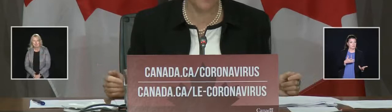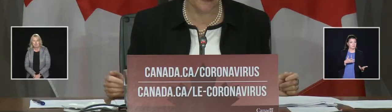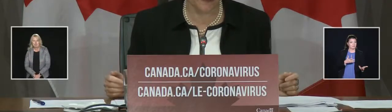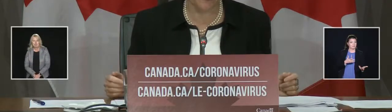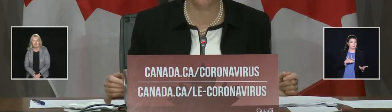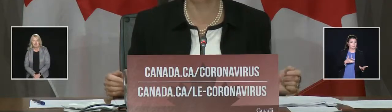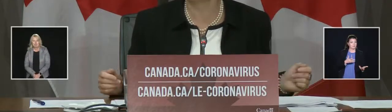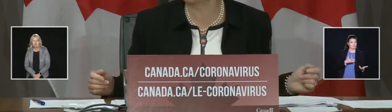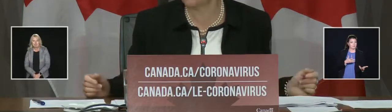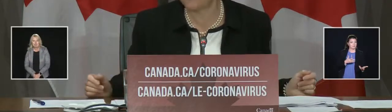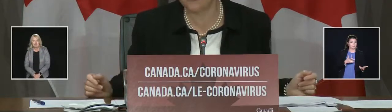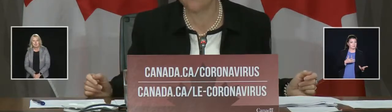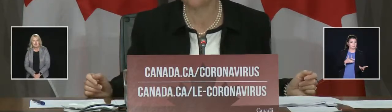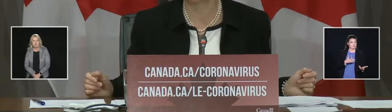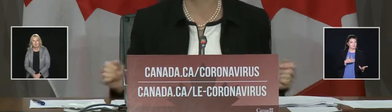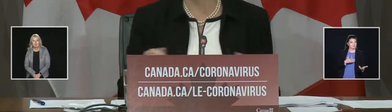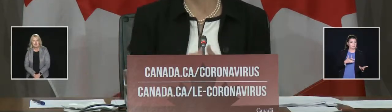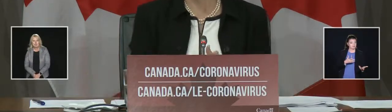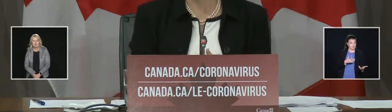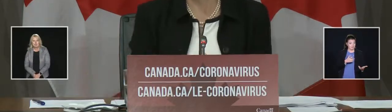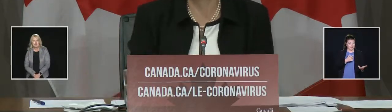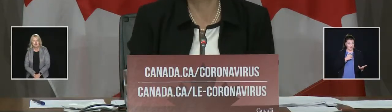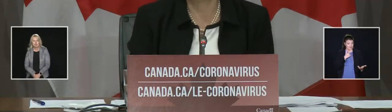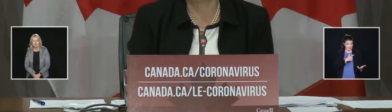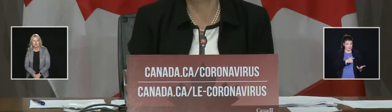le gouvernement du Canada